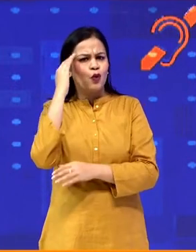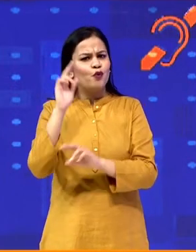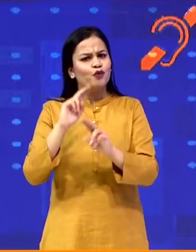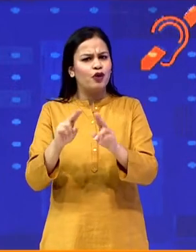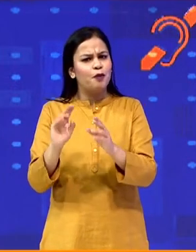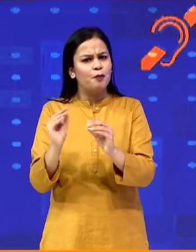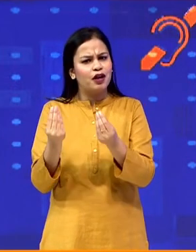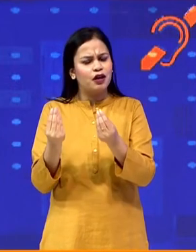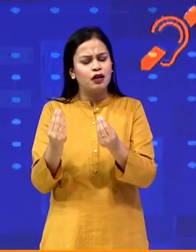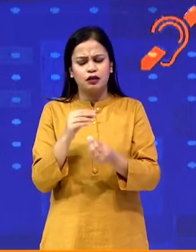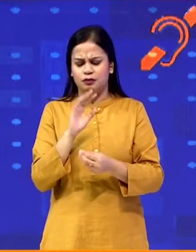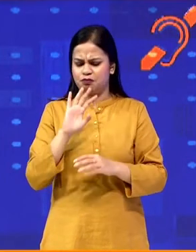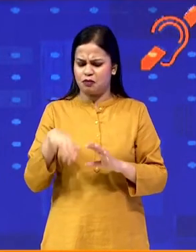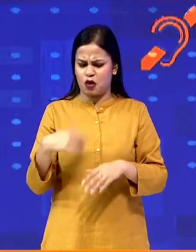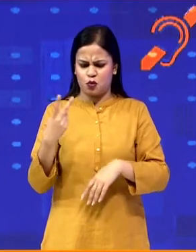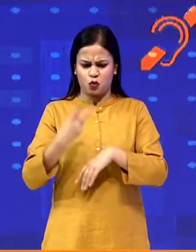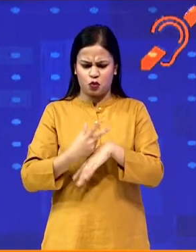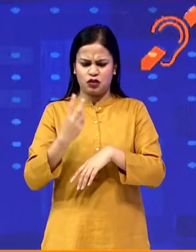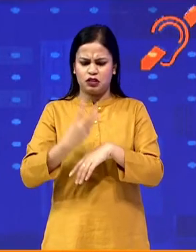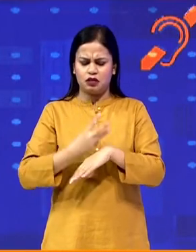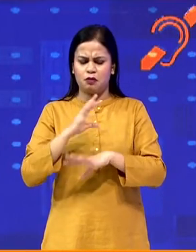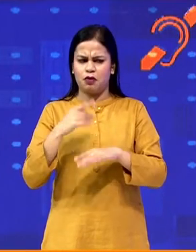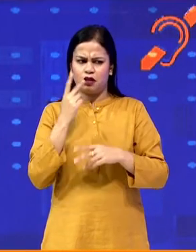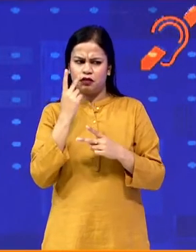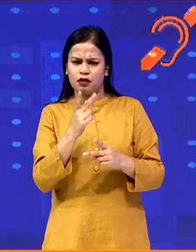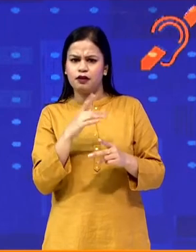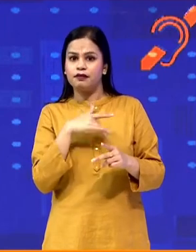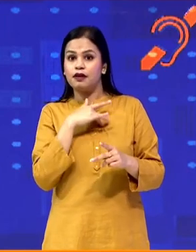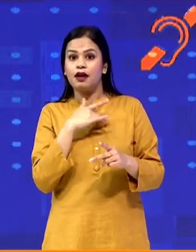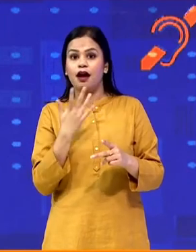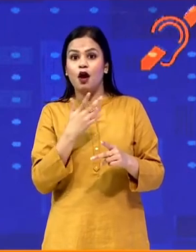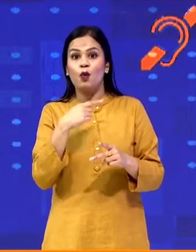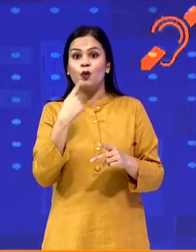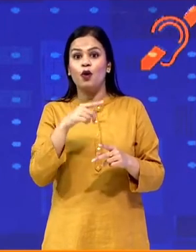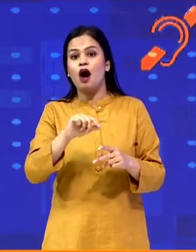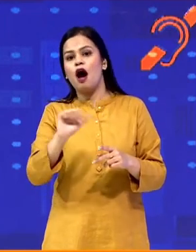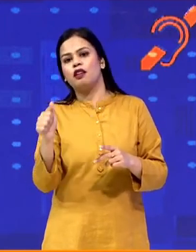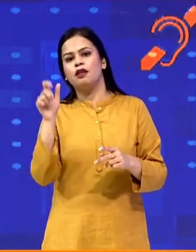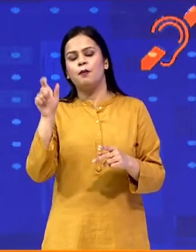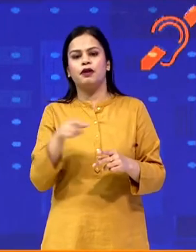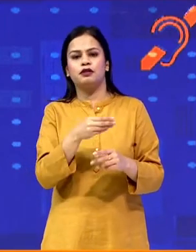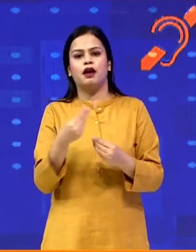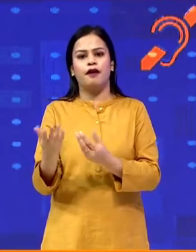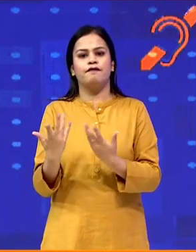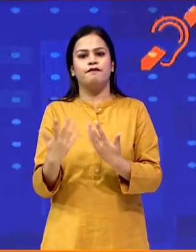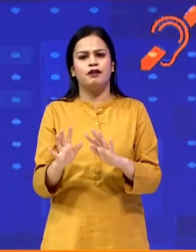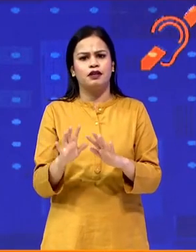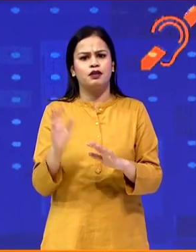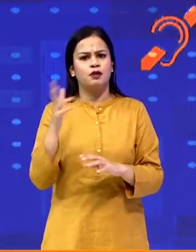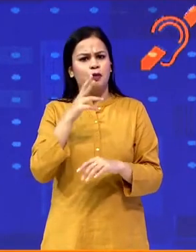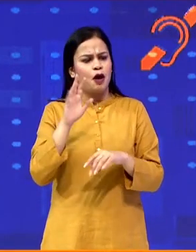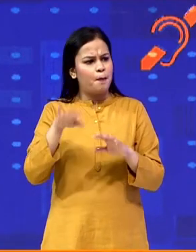लेकिन दूसरी तीसरी दिन देखा कौन ने उसको नहीं दिया और किसी को दिया